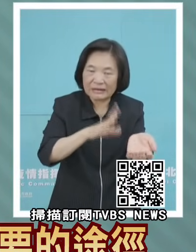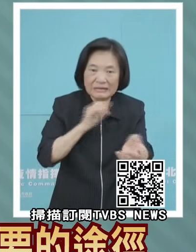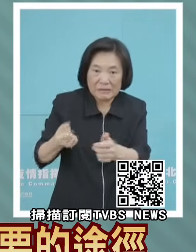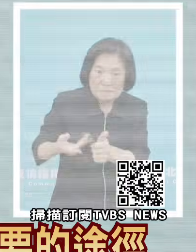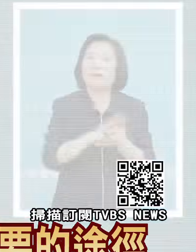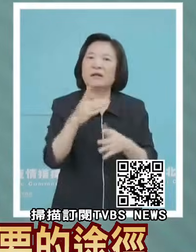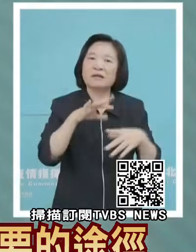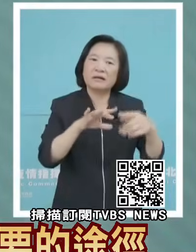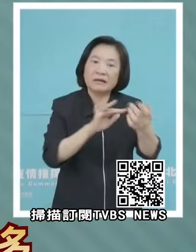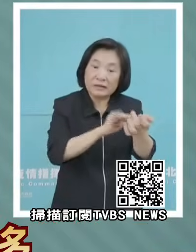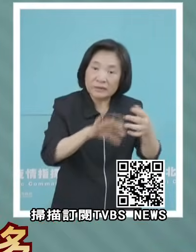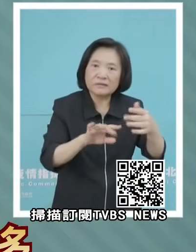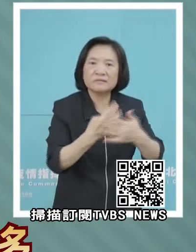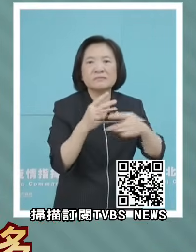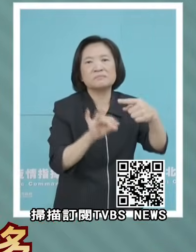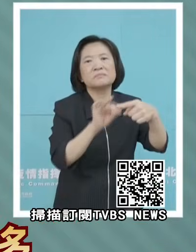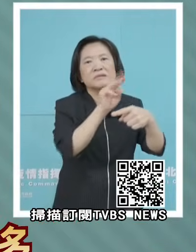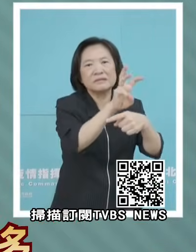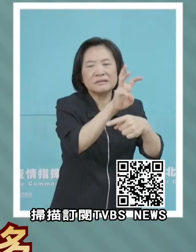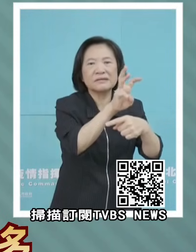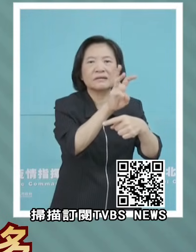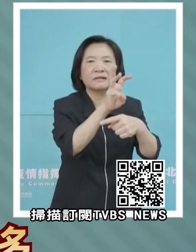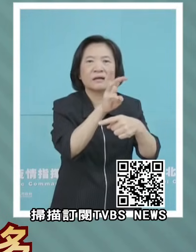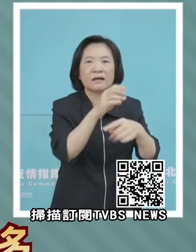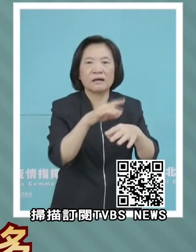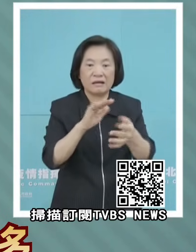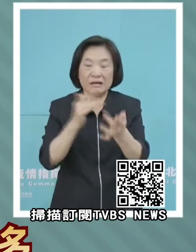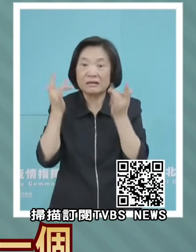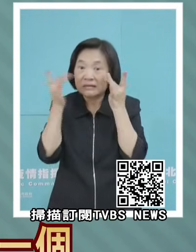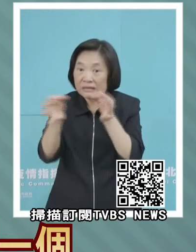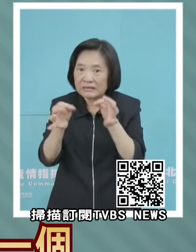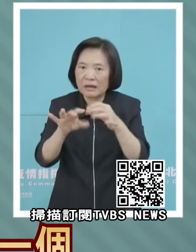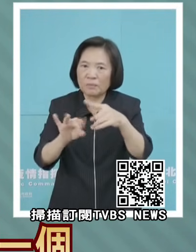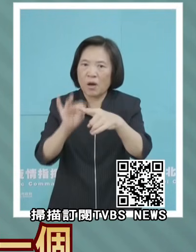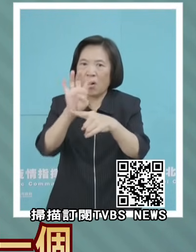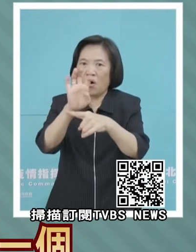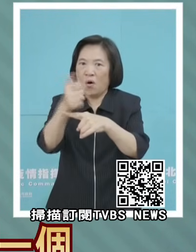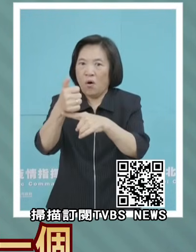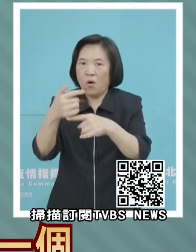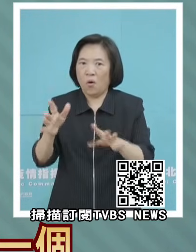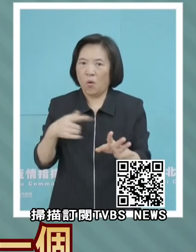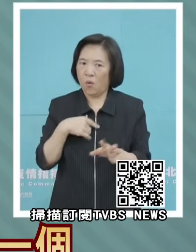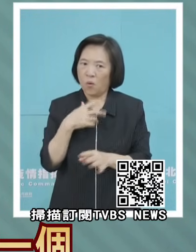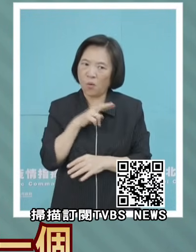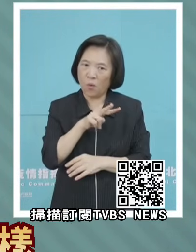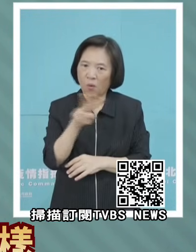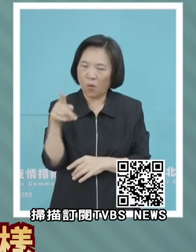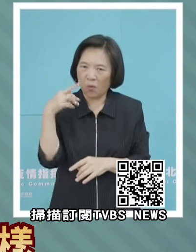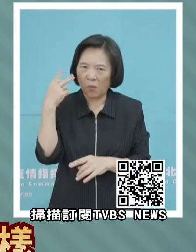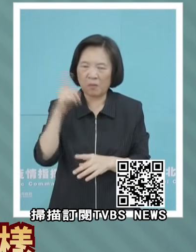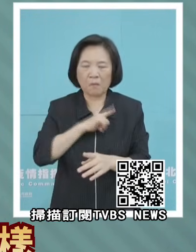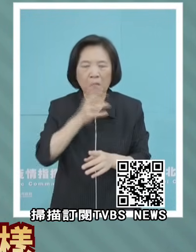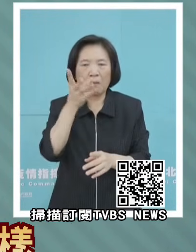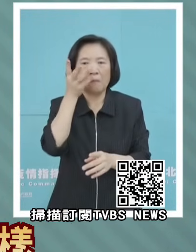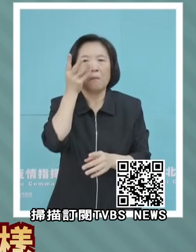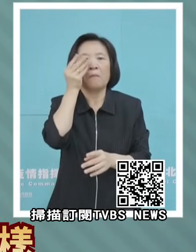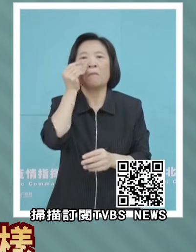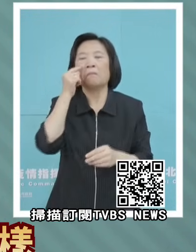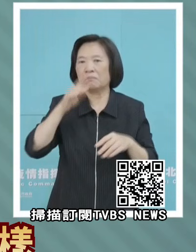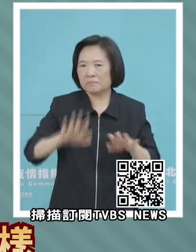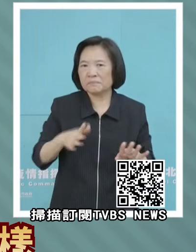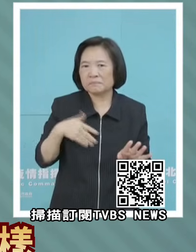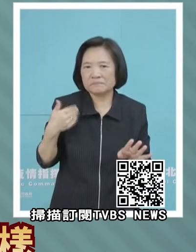最重要的途径，反而跟市场相关的更多。所以我想这个也是给我们一个